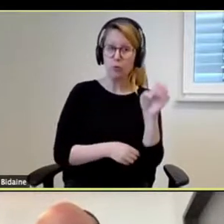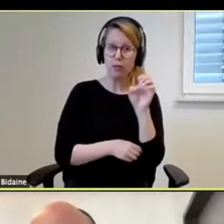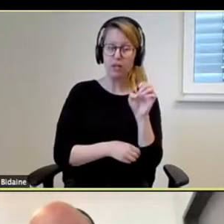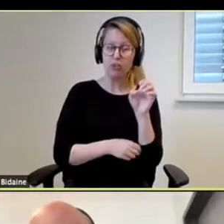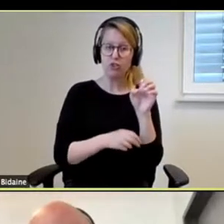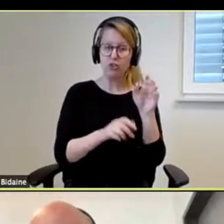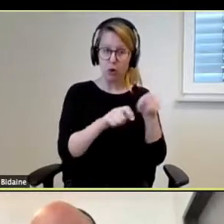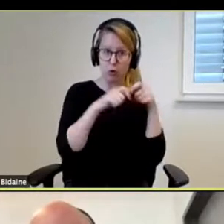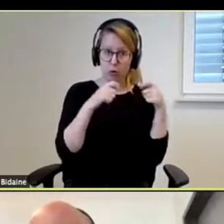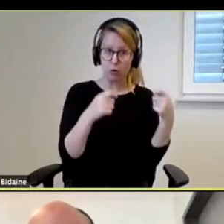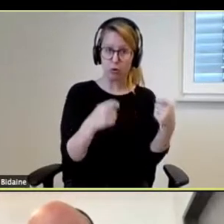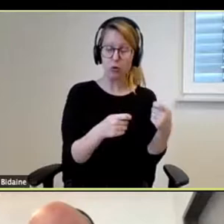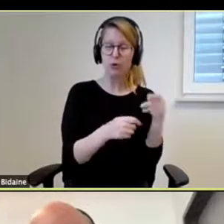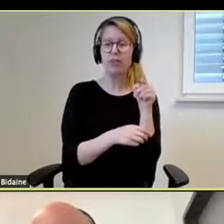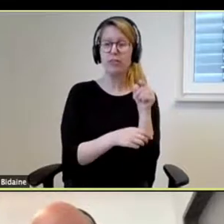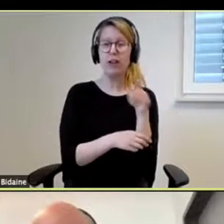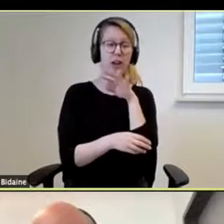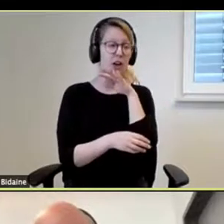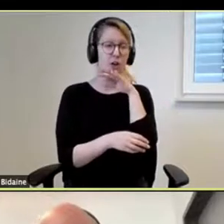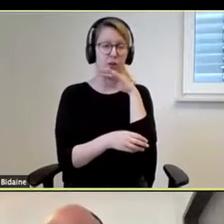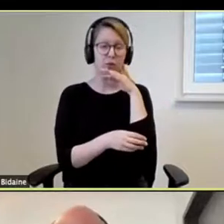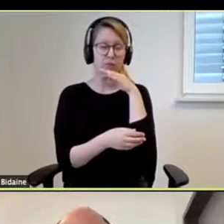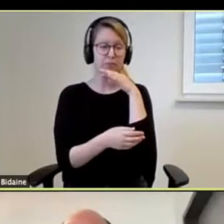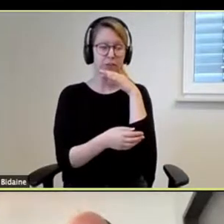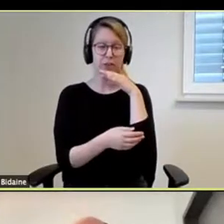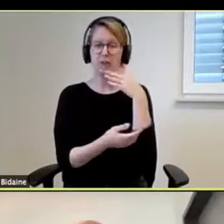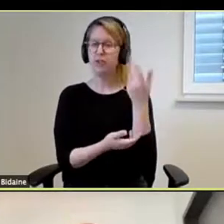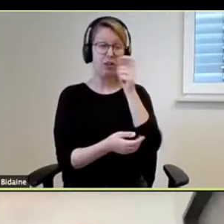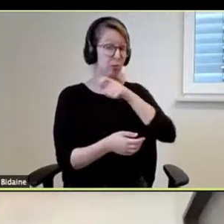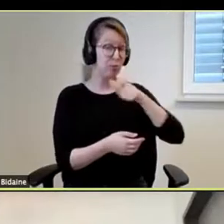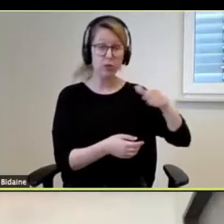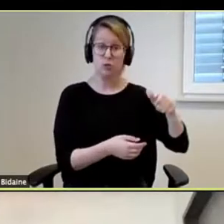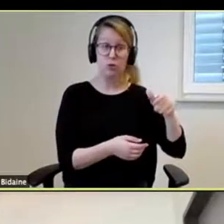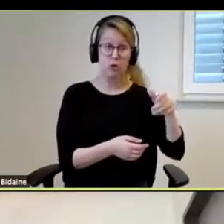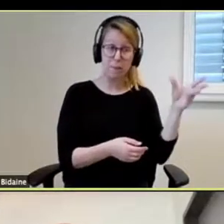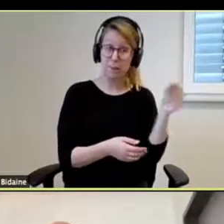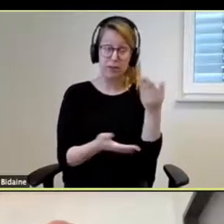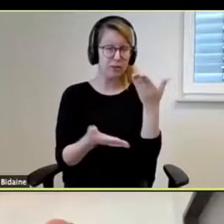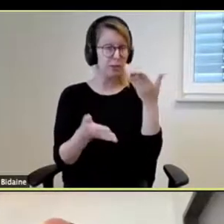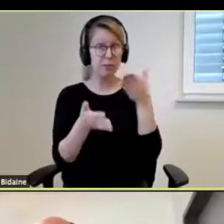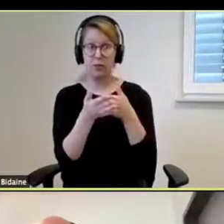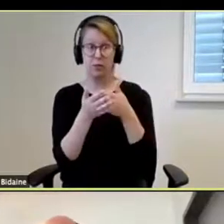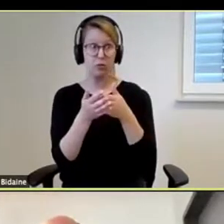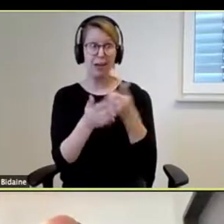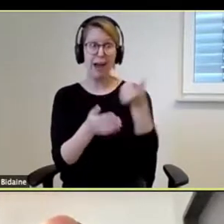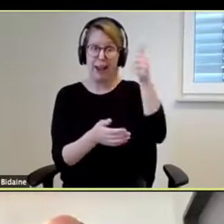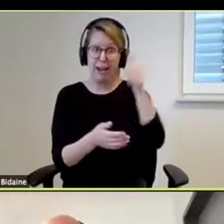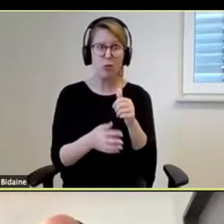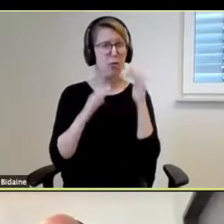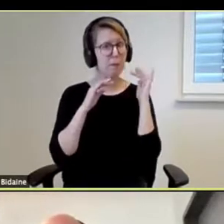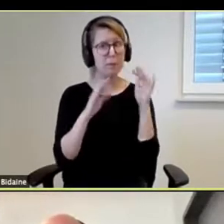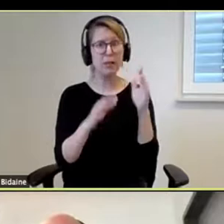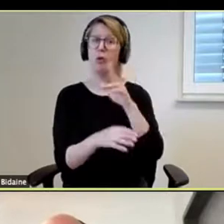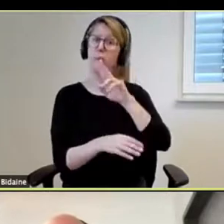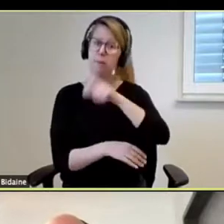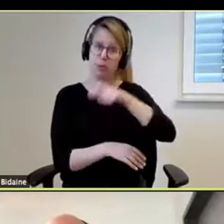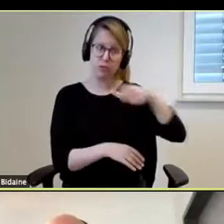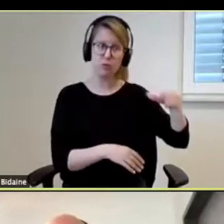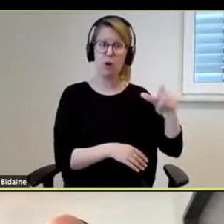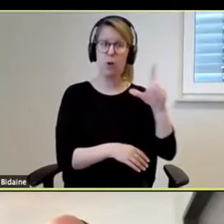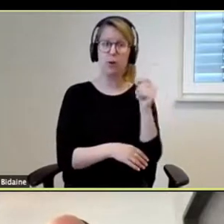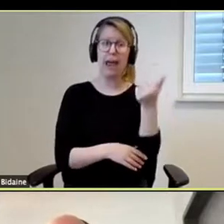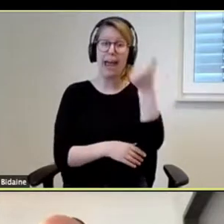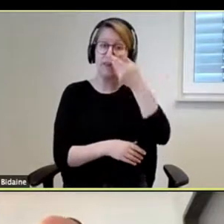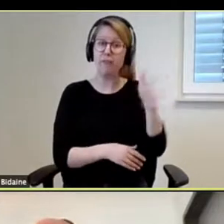die die eine oder andere Form von einer Behinderung haben. 100 Millionen Leute, das heißt bald ein Fünftel von all